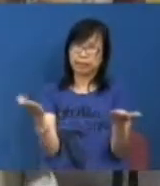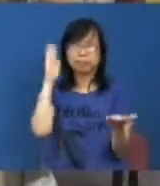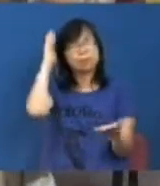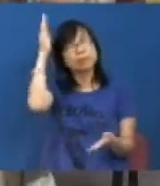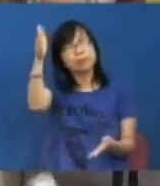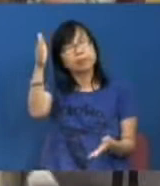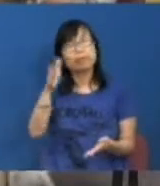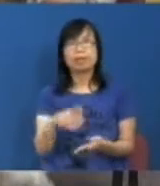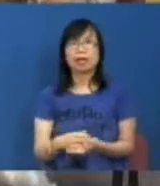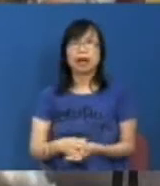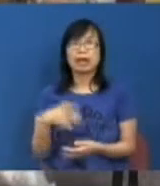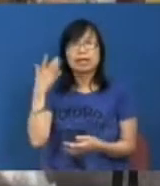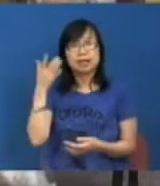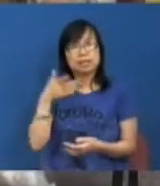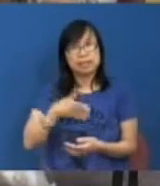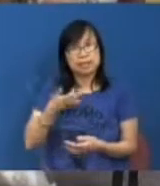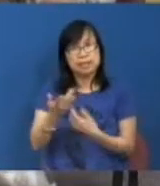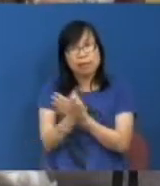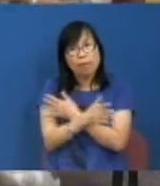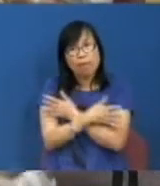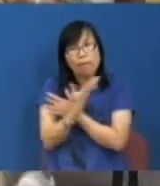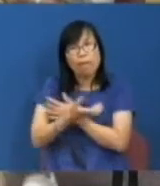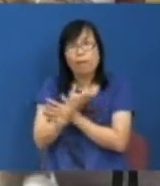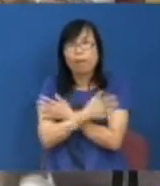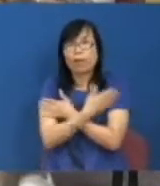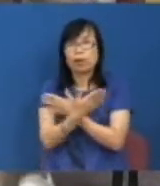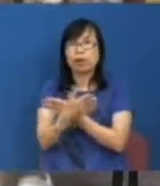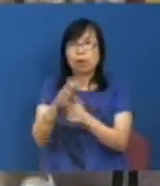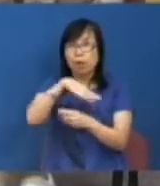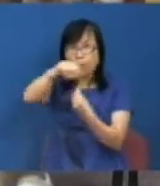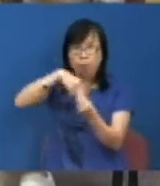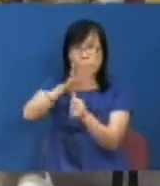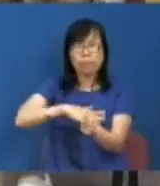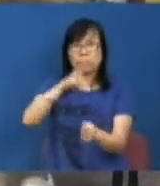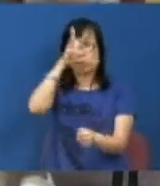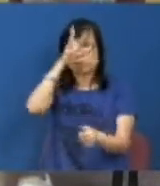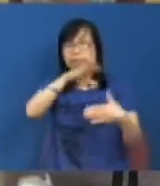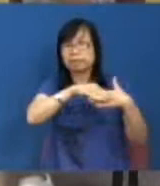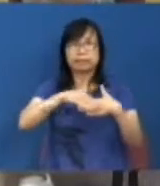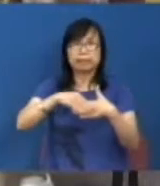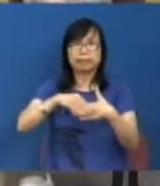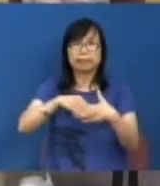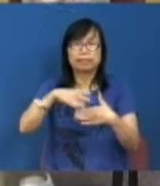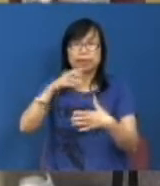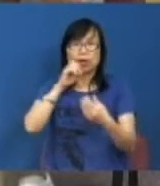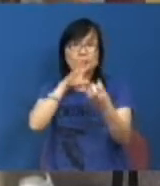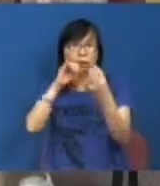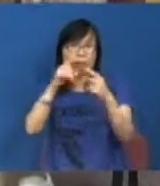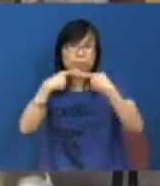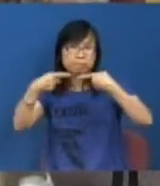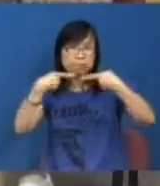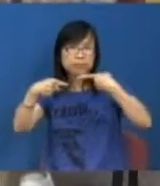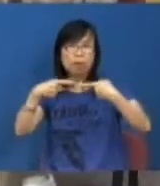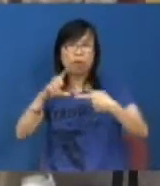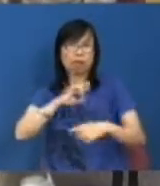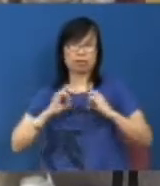望同埋即係熱愛喺環保嗰個角度去睇，如果政府話帶頭，既然傾唔掂咯喎，私人企業